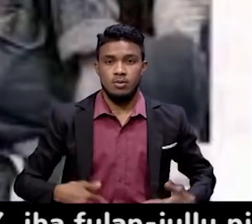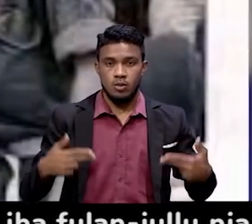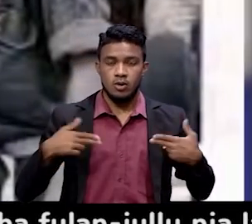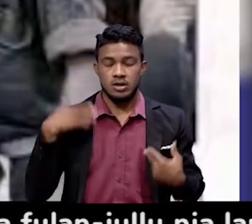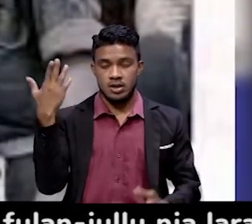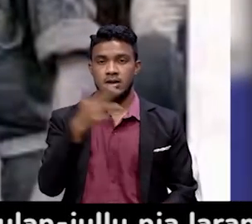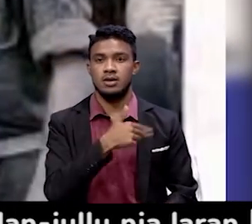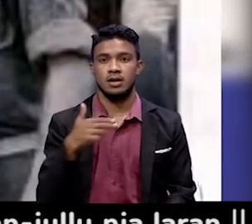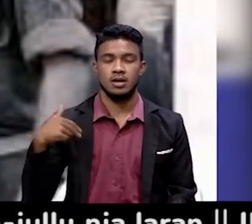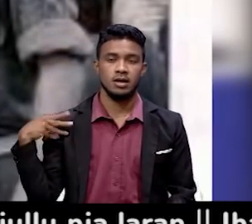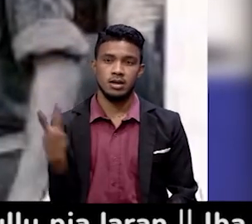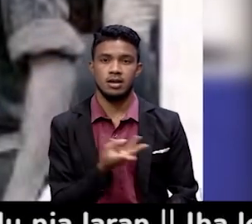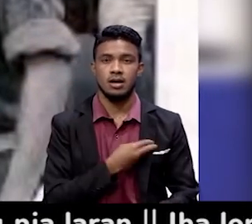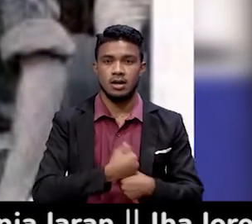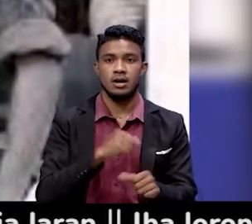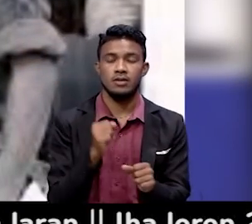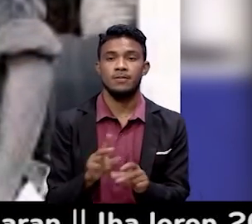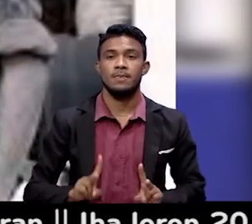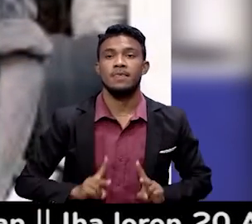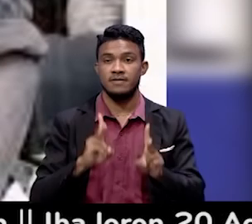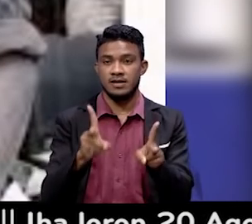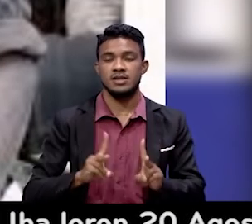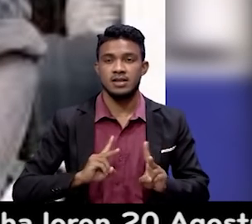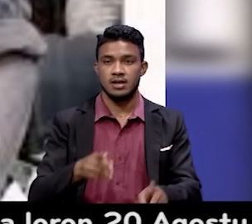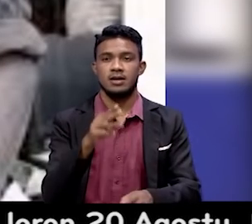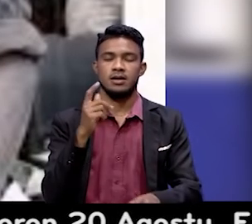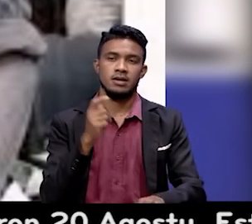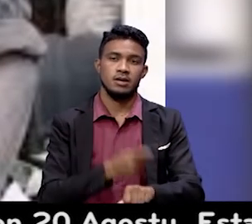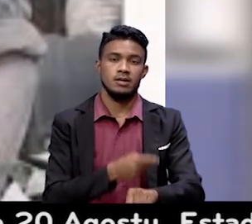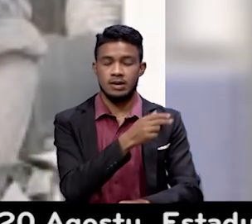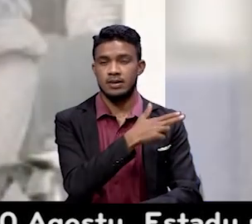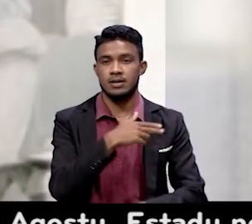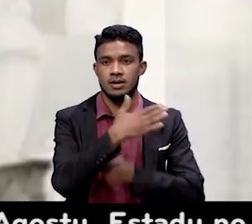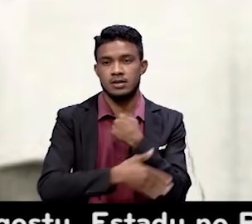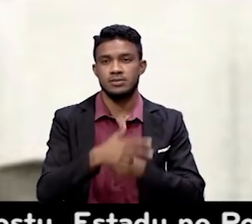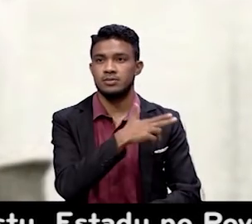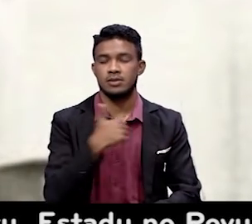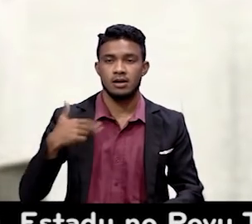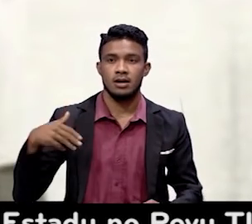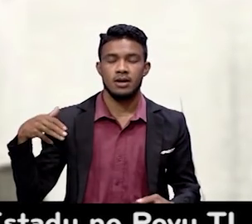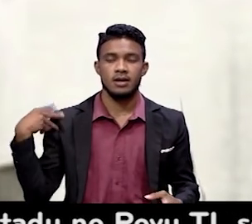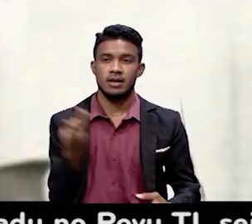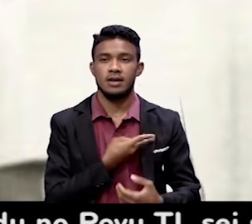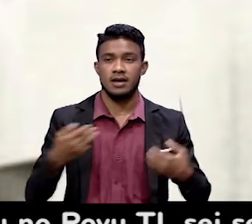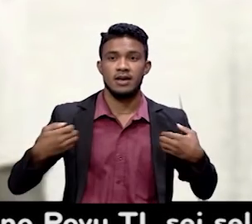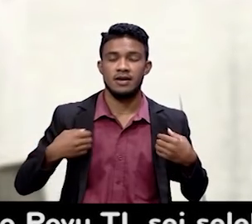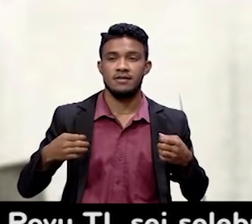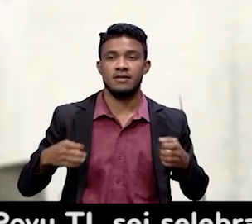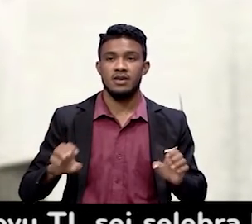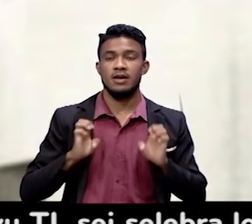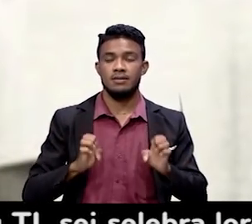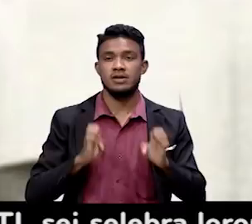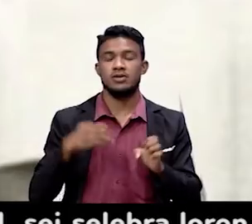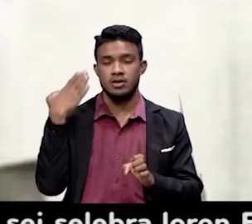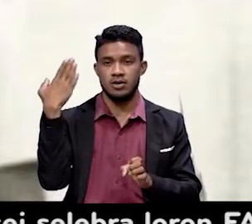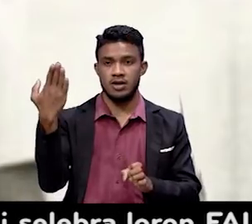ita sempre halu visitas ba Indonesia ita mos sira mos iha ambassador ite rai ita mos iha ambassador na ba ite relasan diak